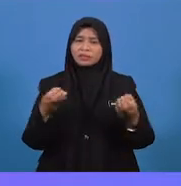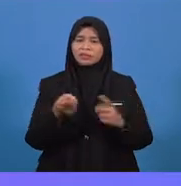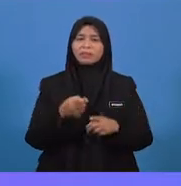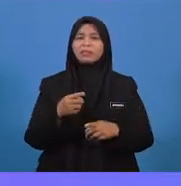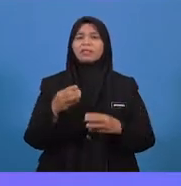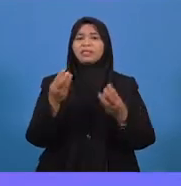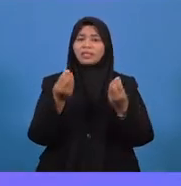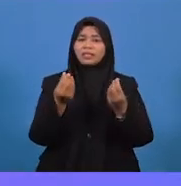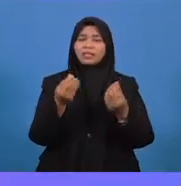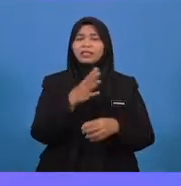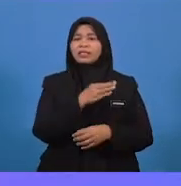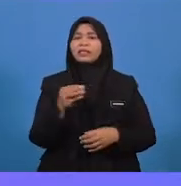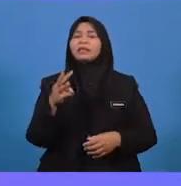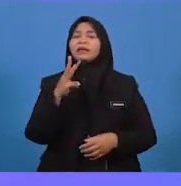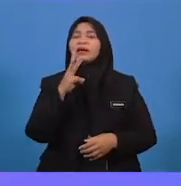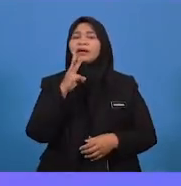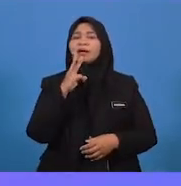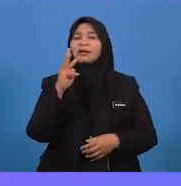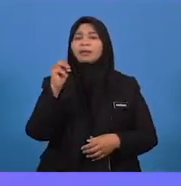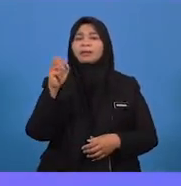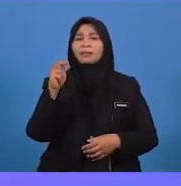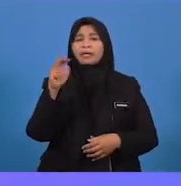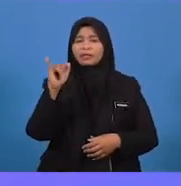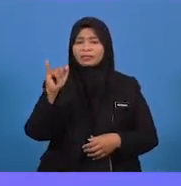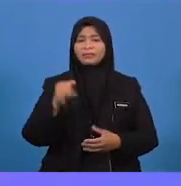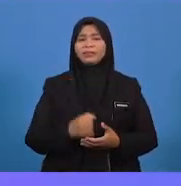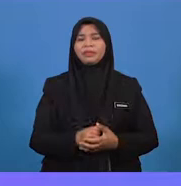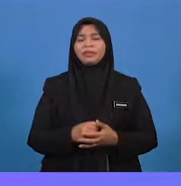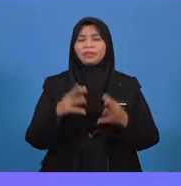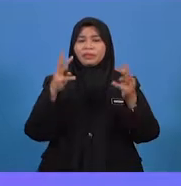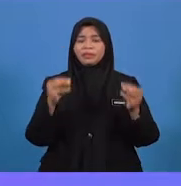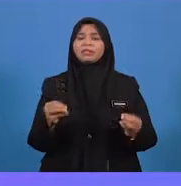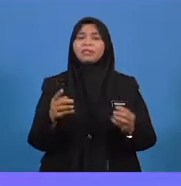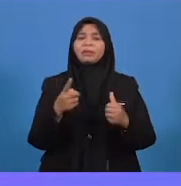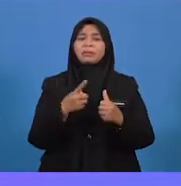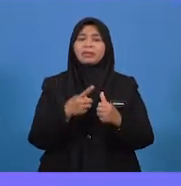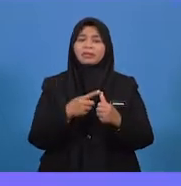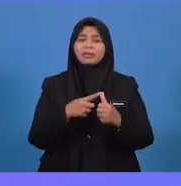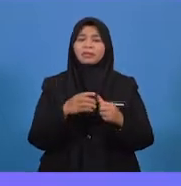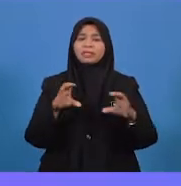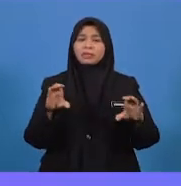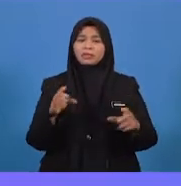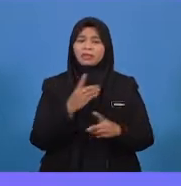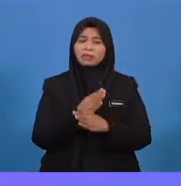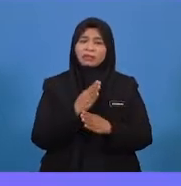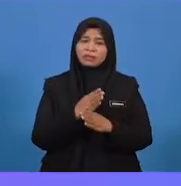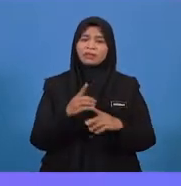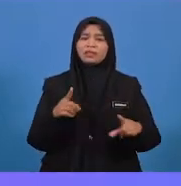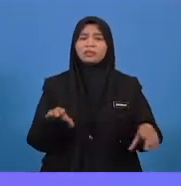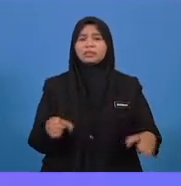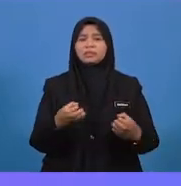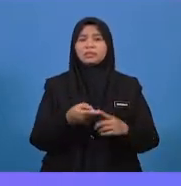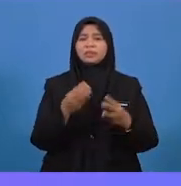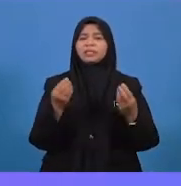daripada tanah dan air mani. Manusia pertama benar-benar dicipta daripada tanah, iaitu